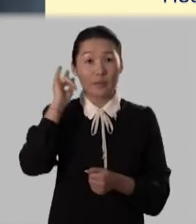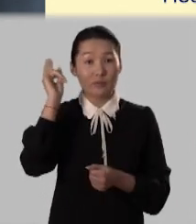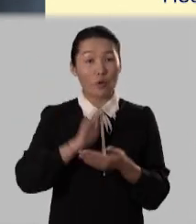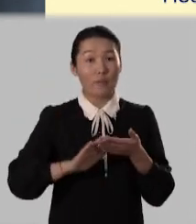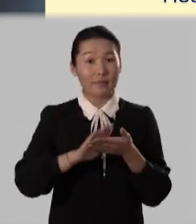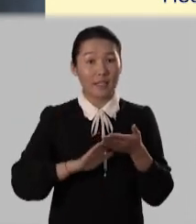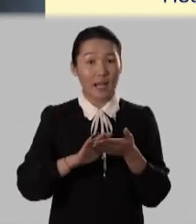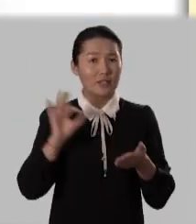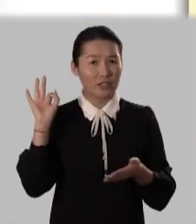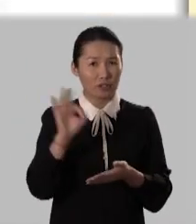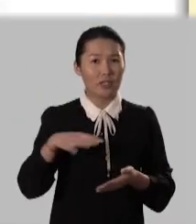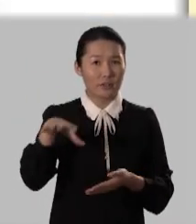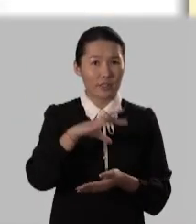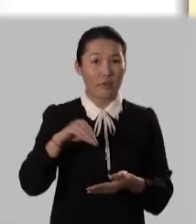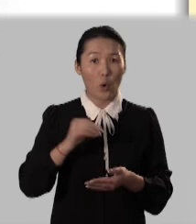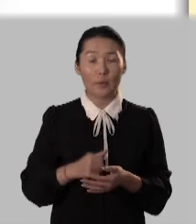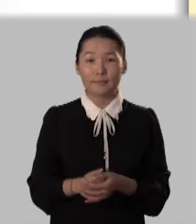чаще всего